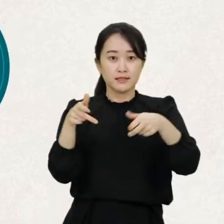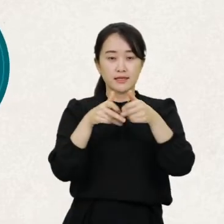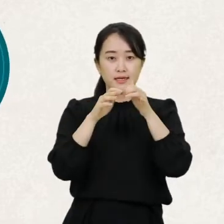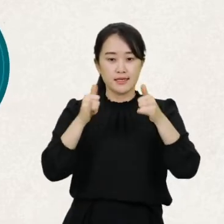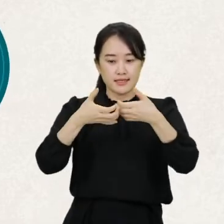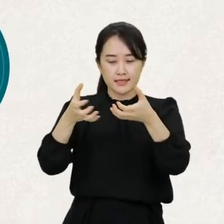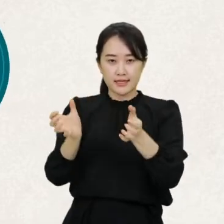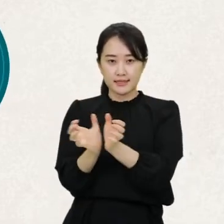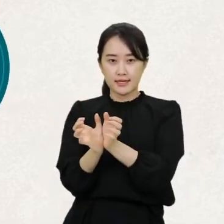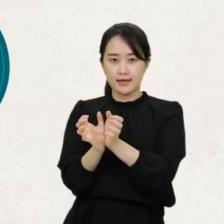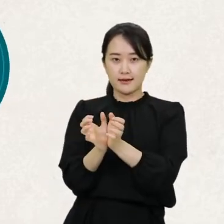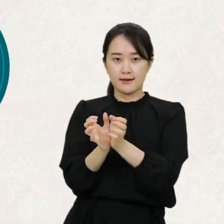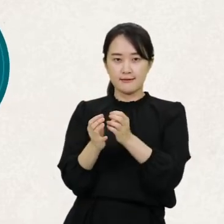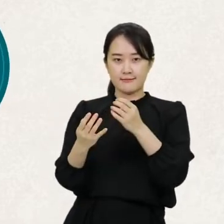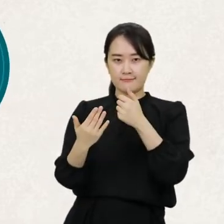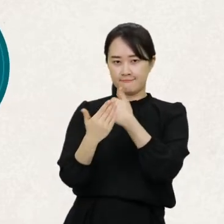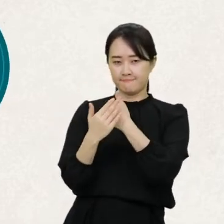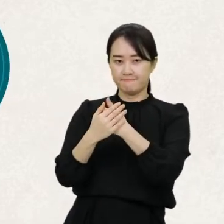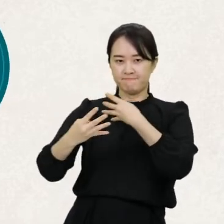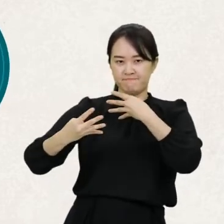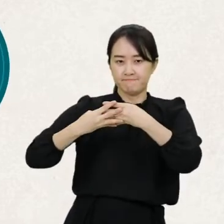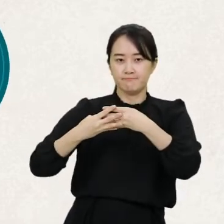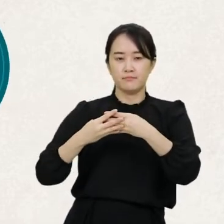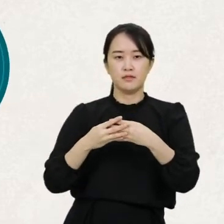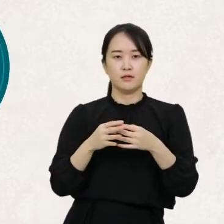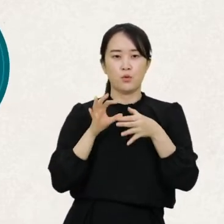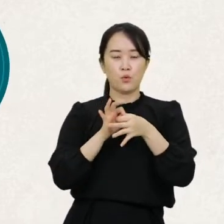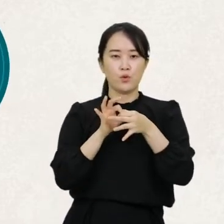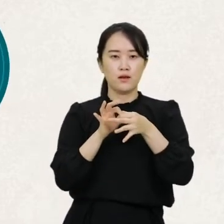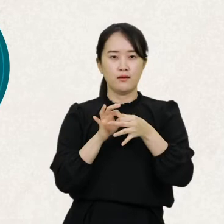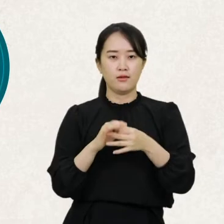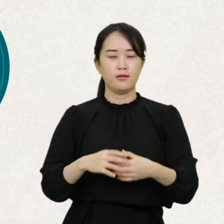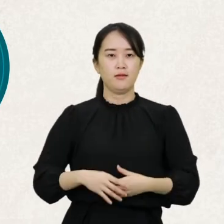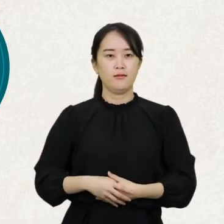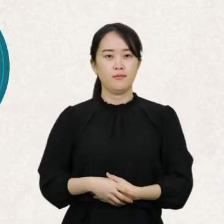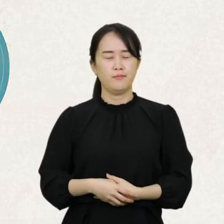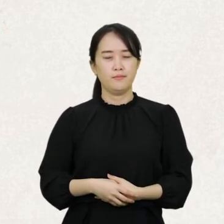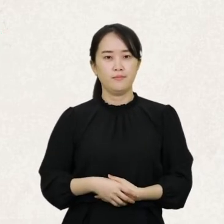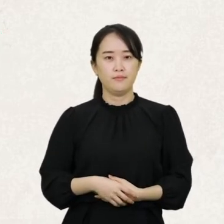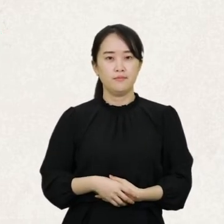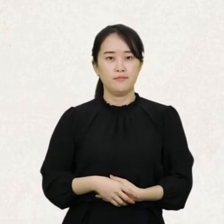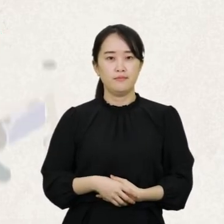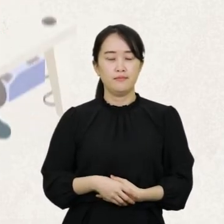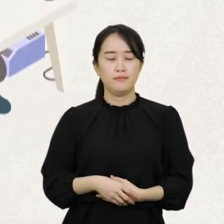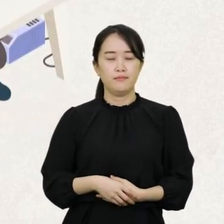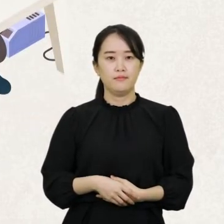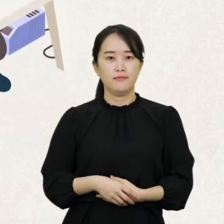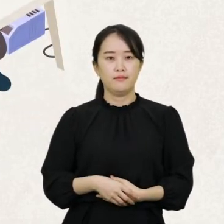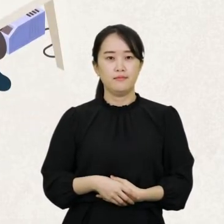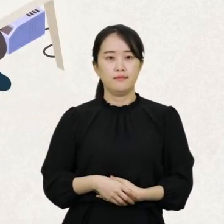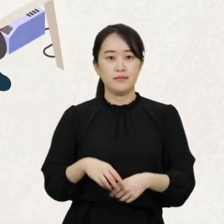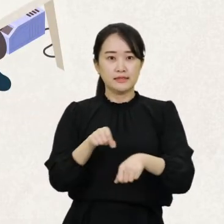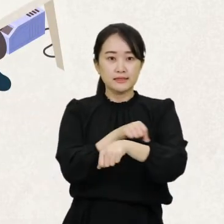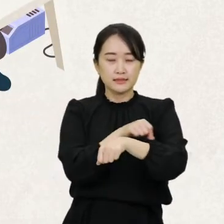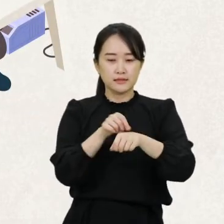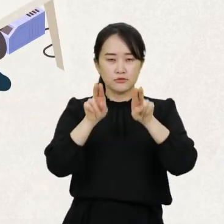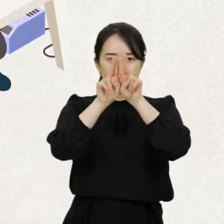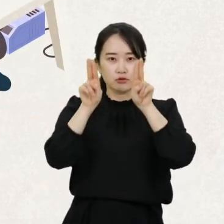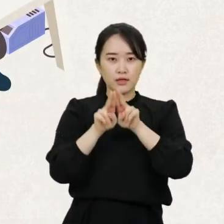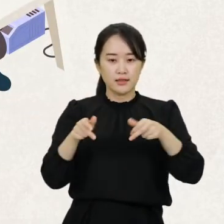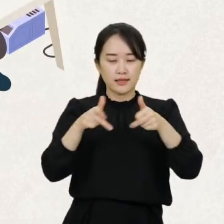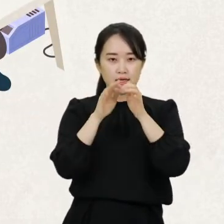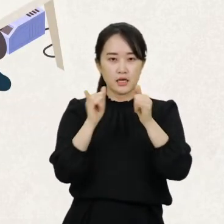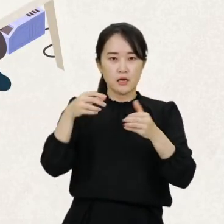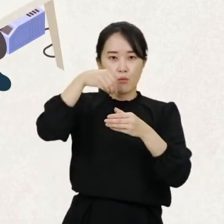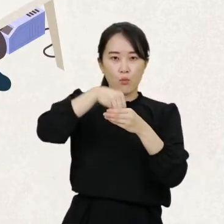장애인 단체와의 협력을 통해 관련 조치를 취해야 한다고 말하고 있어요. 특히 국제협력에